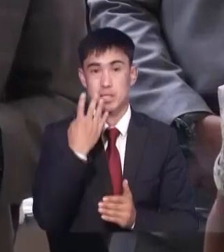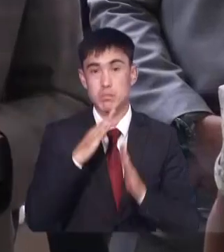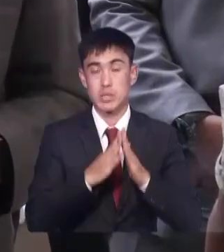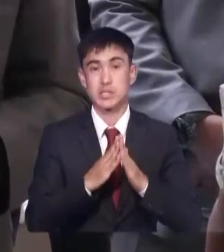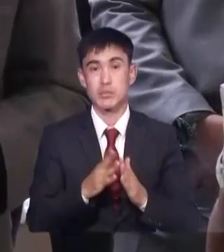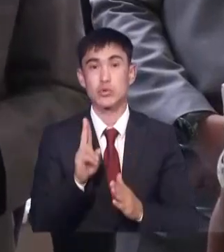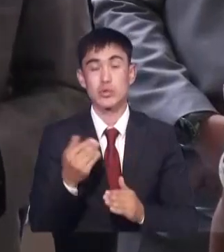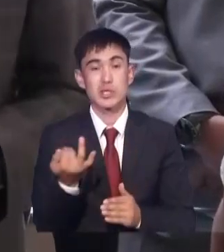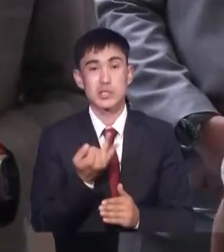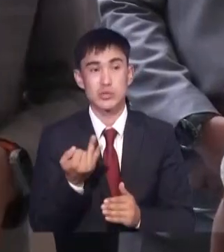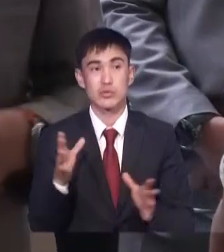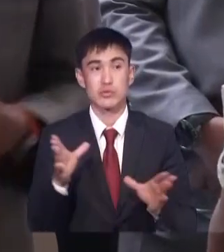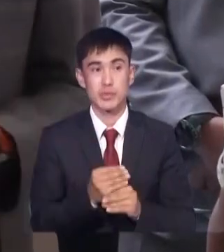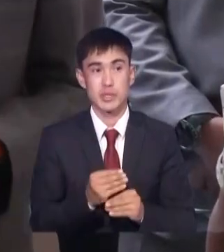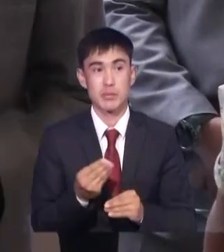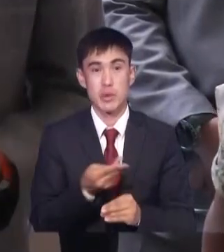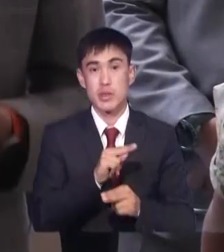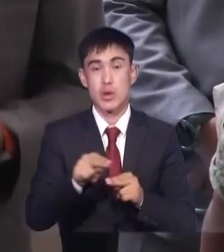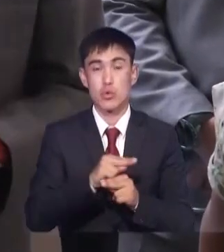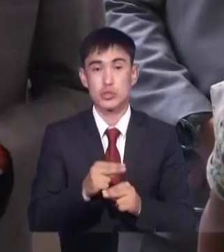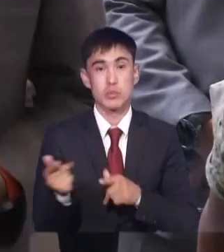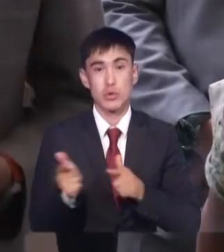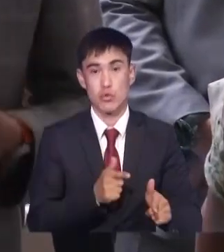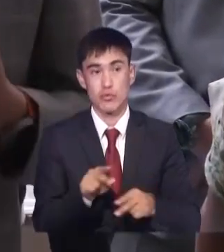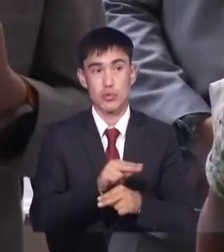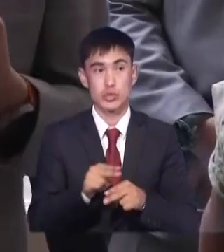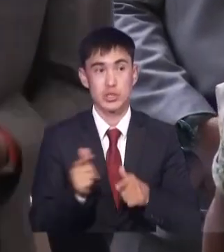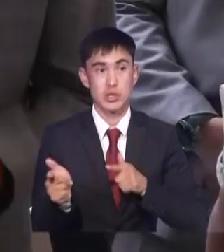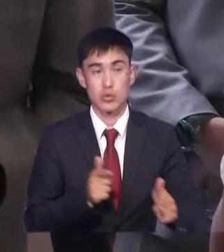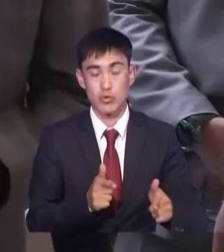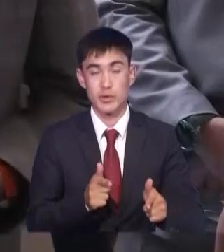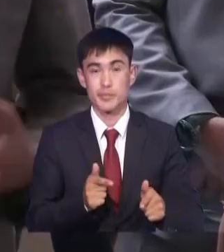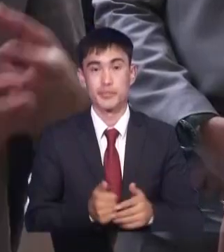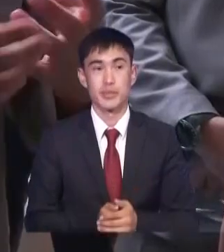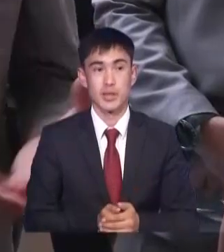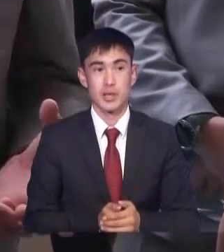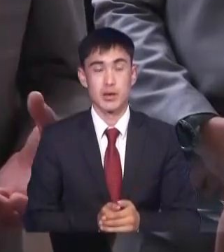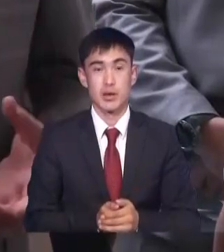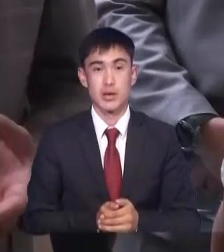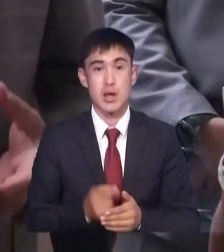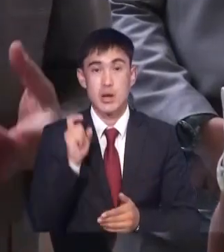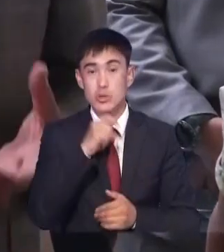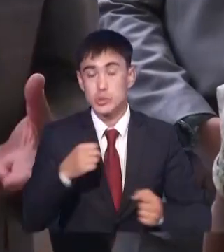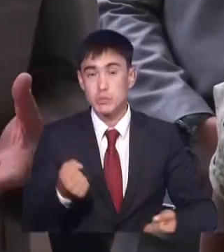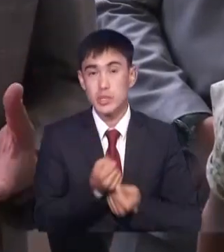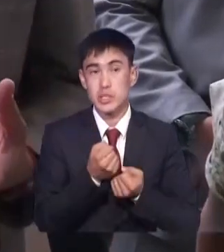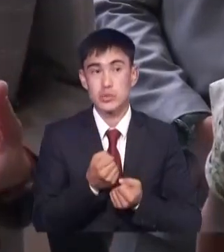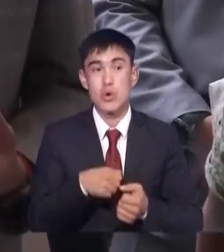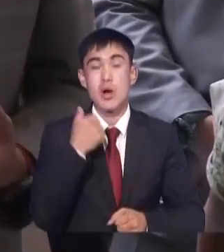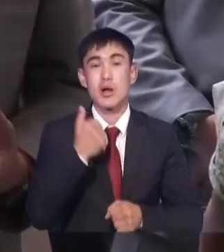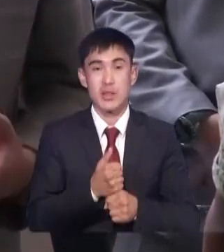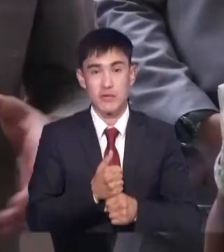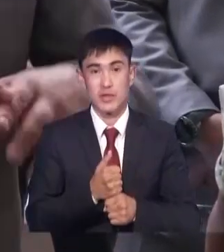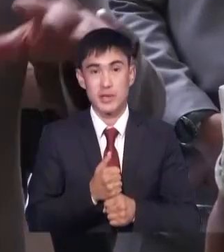теплицами, если кто-то заинтересован. Мы научим, мы готовы научить, мы готовы там агрономическую поддержку. Ну а самое главное